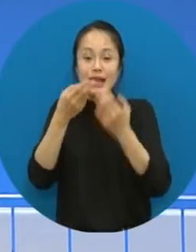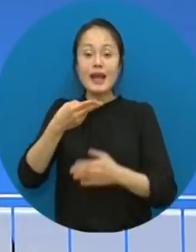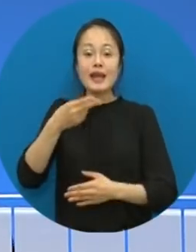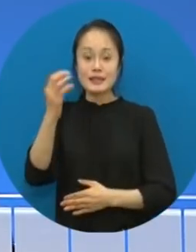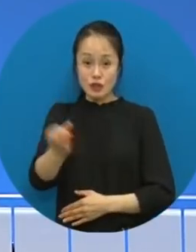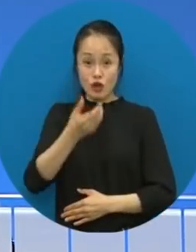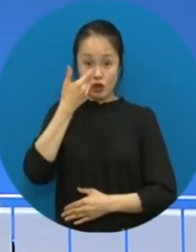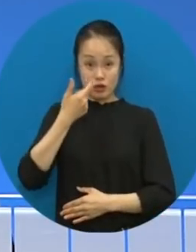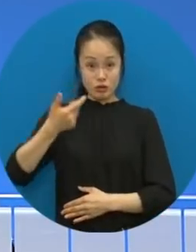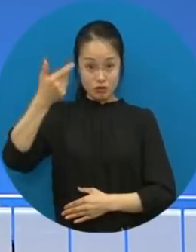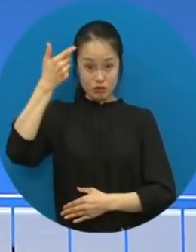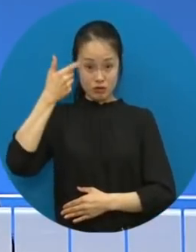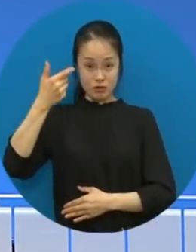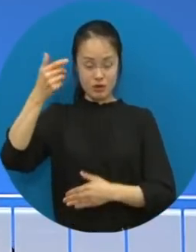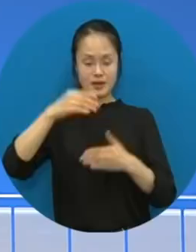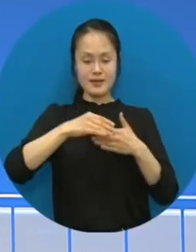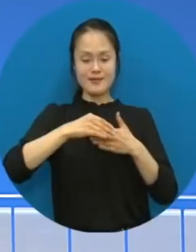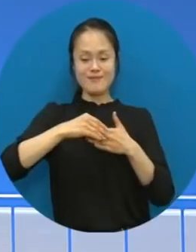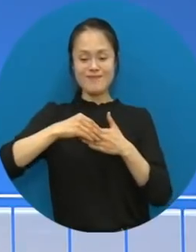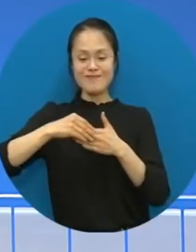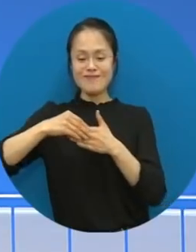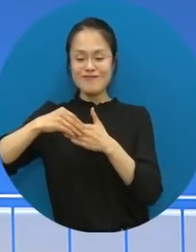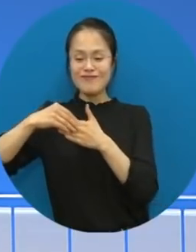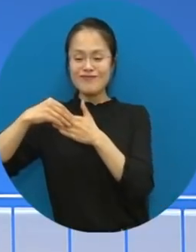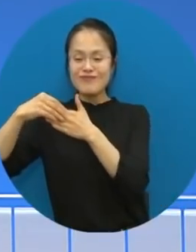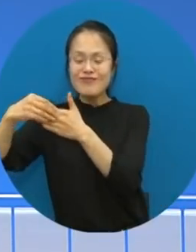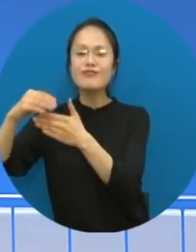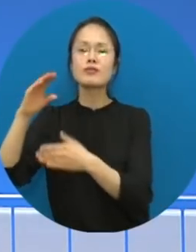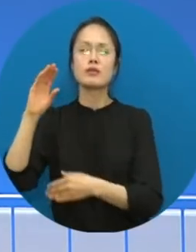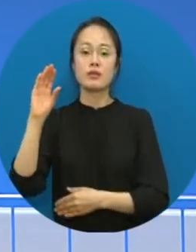성령에 이끌린 바 되어